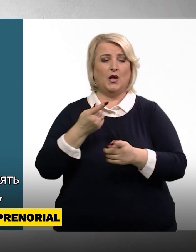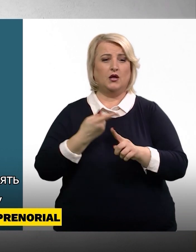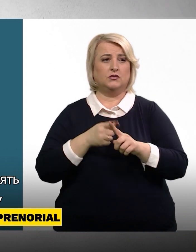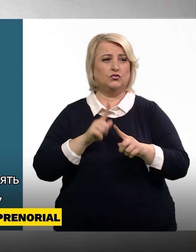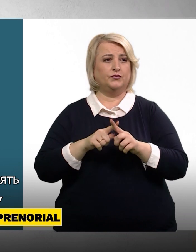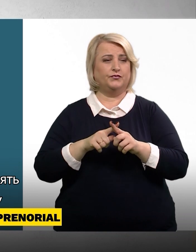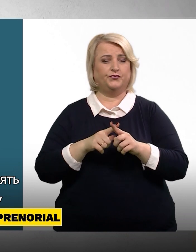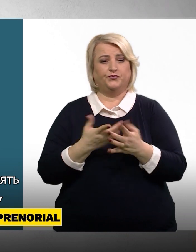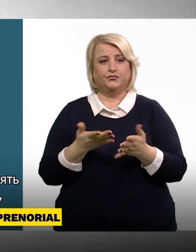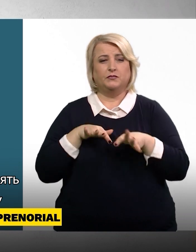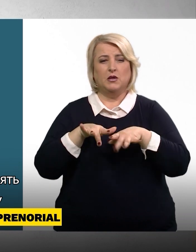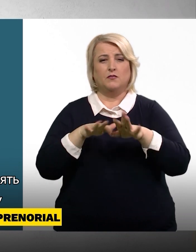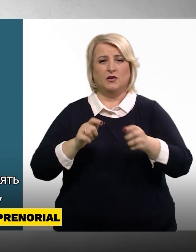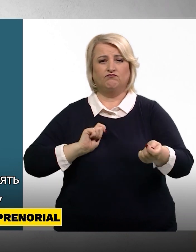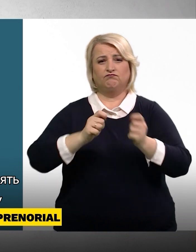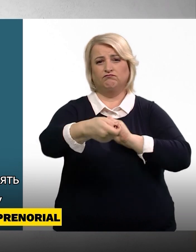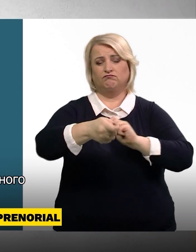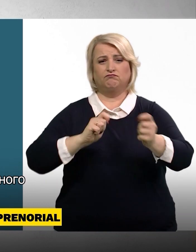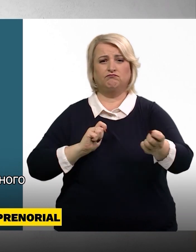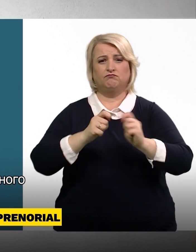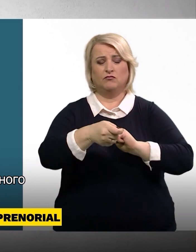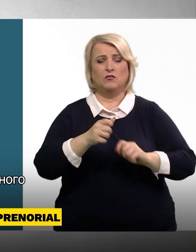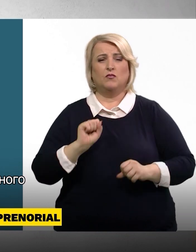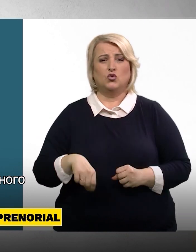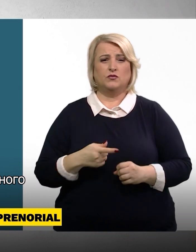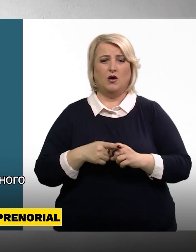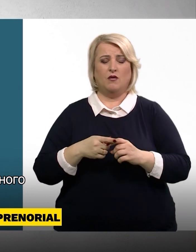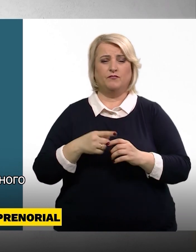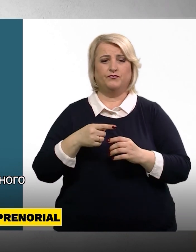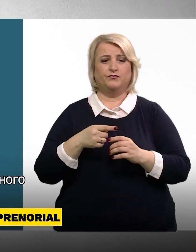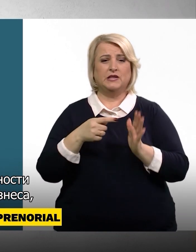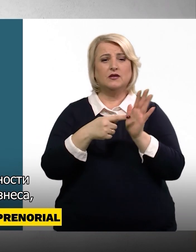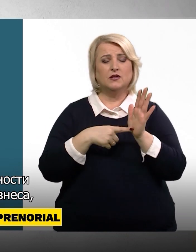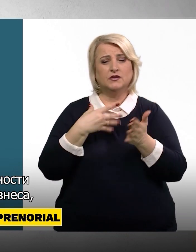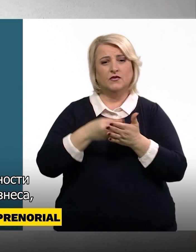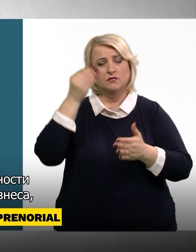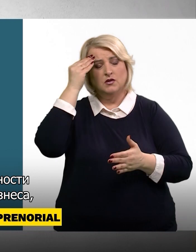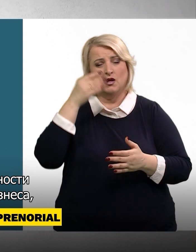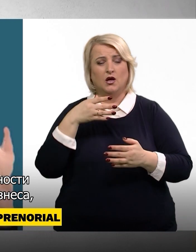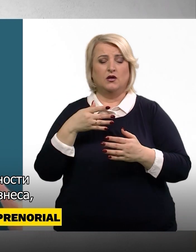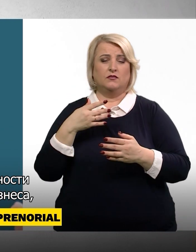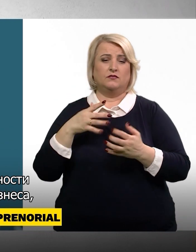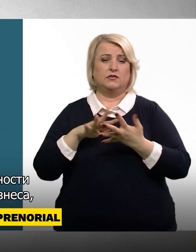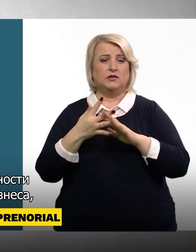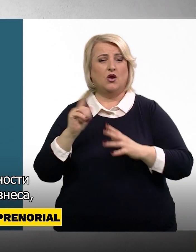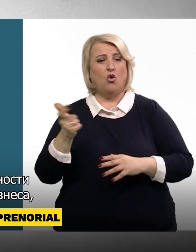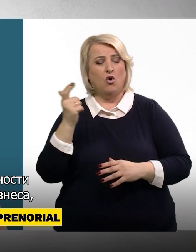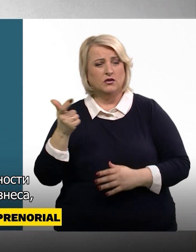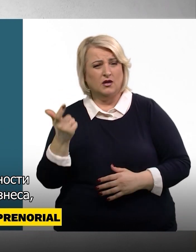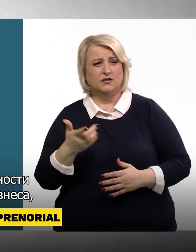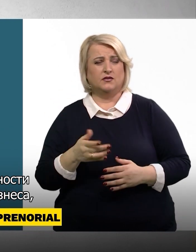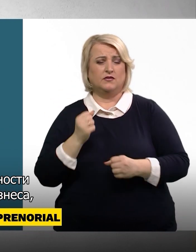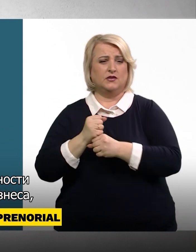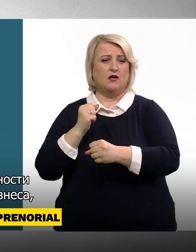să-l implicăm în domeniul social, să creăm social entrepreneurship, în domeniul agricultural,